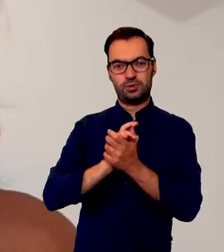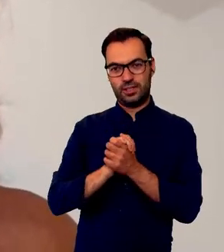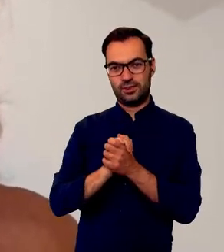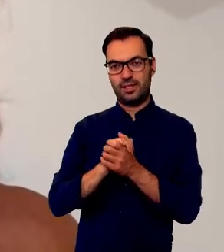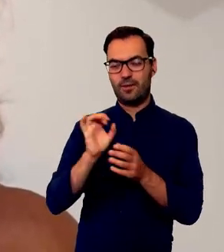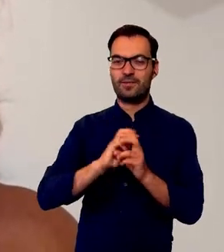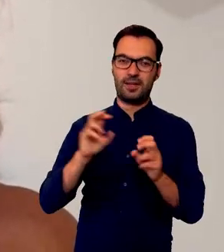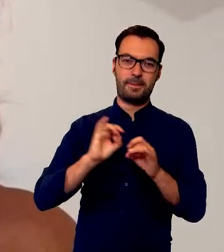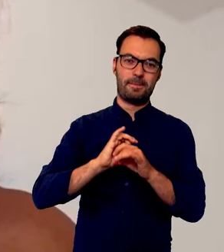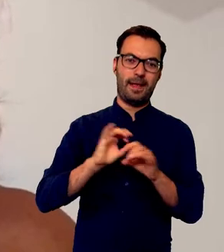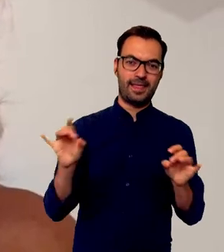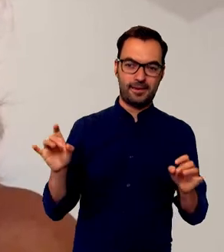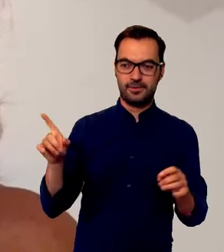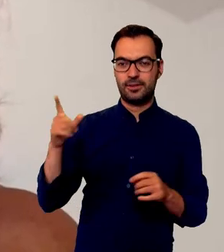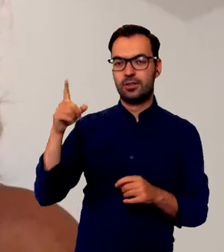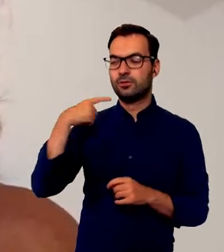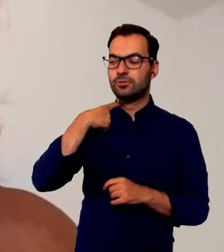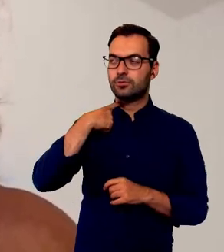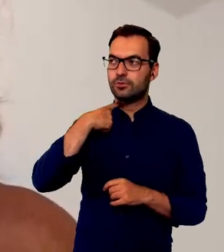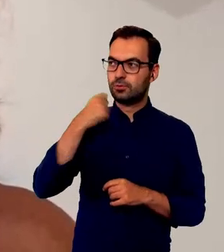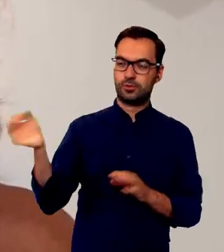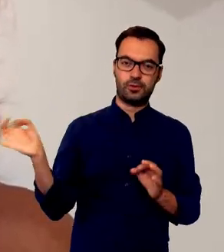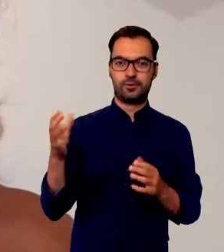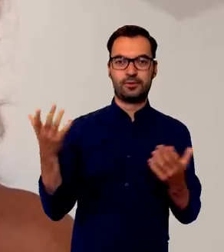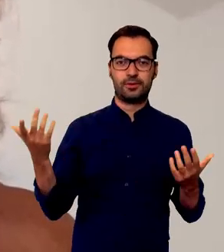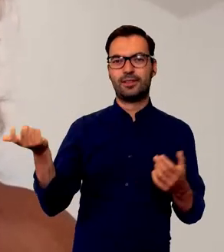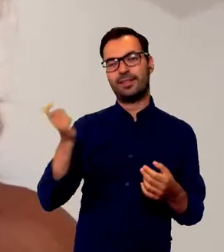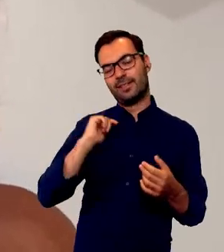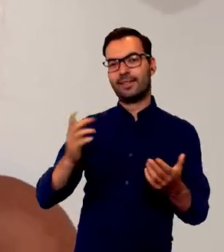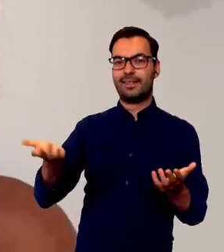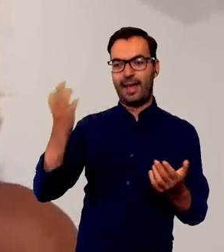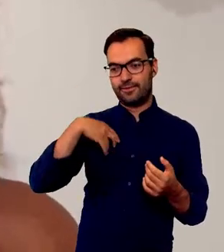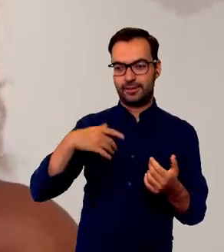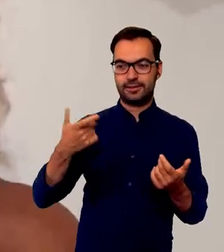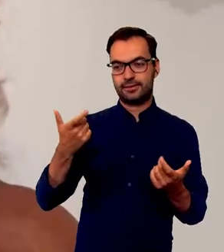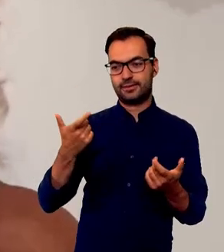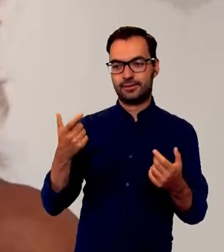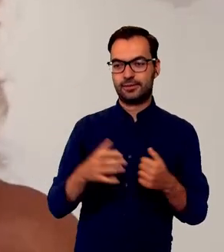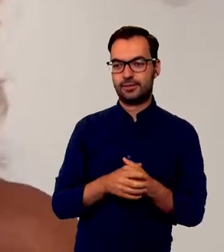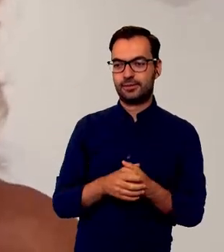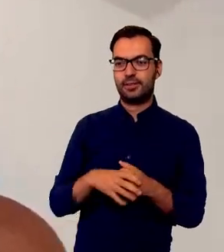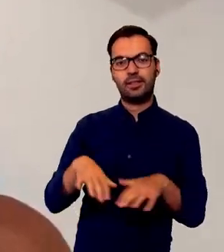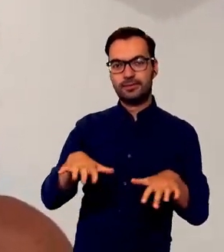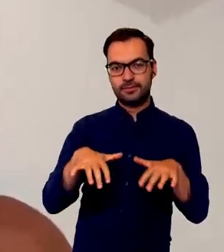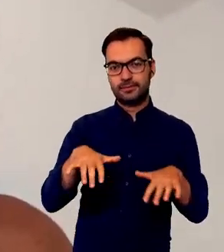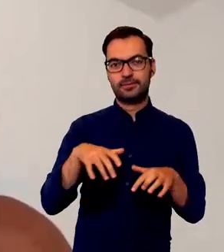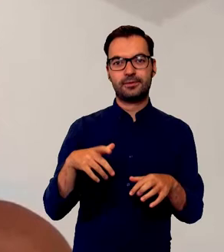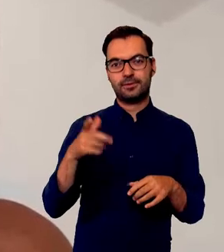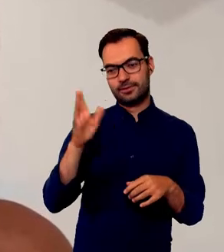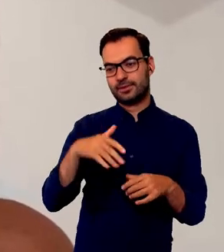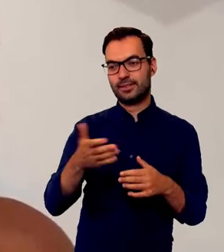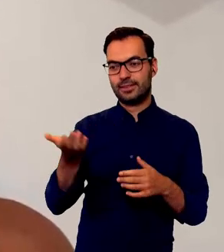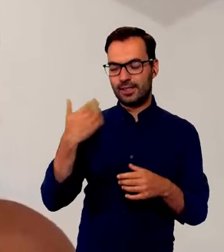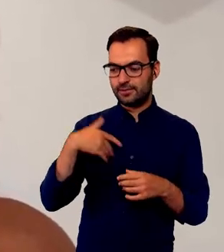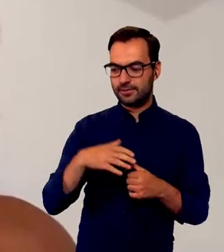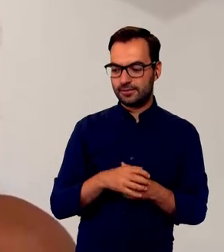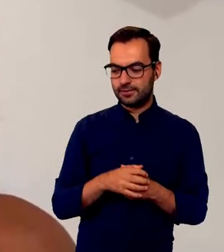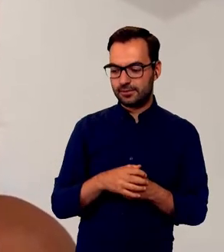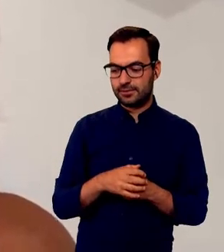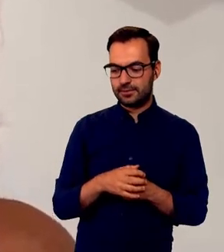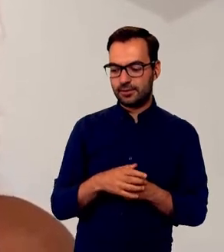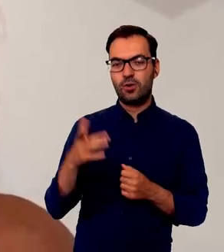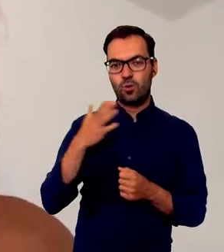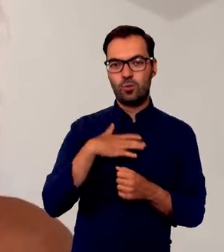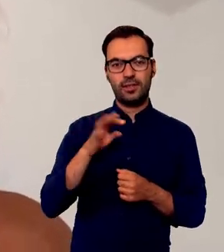podczas pandemii, której się strasznie nudziło i która mówi, dawaj, bo coś tam śrubisz i piszesz, a miłośniczką thrillerów, ale